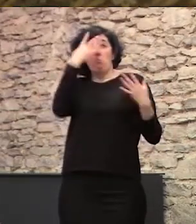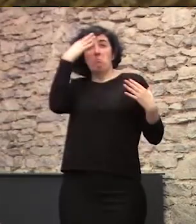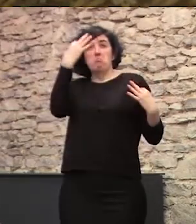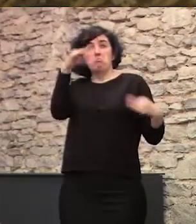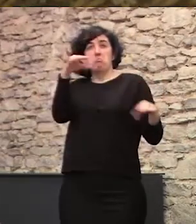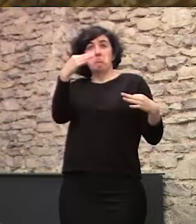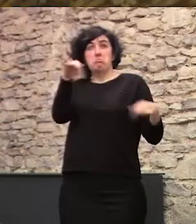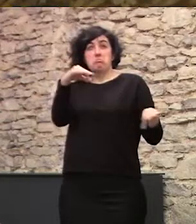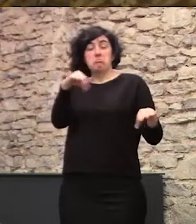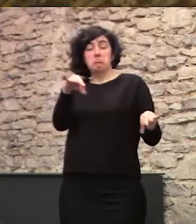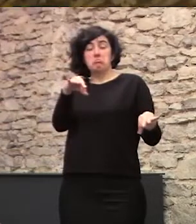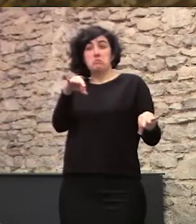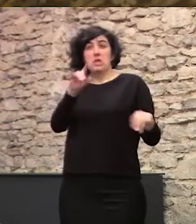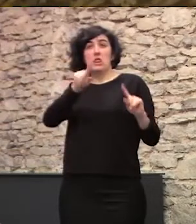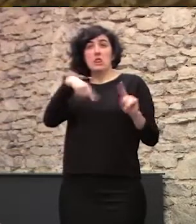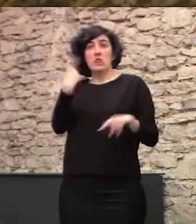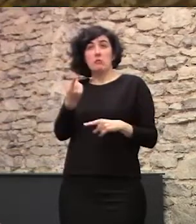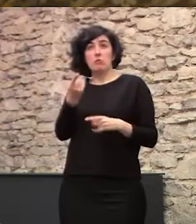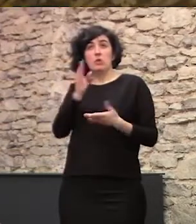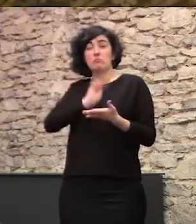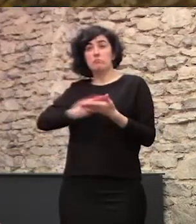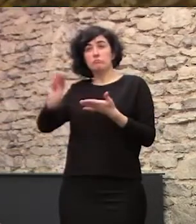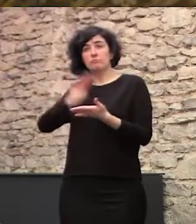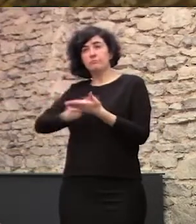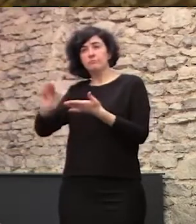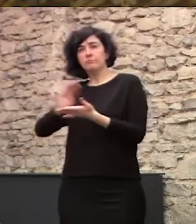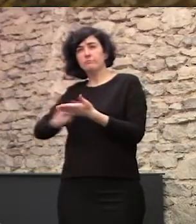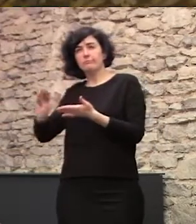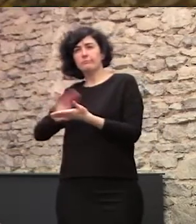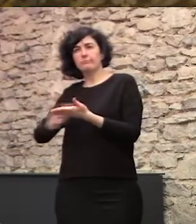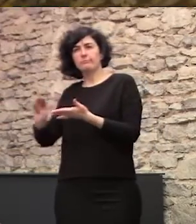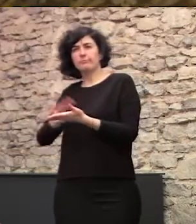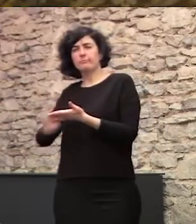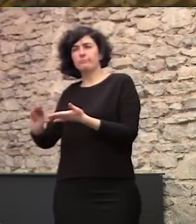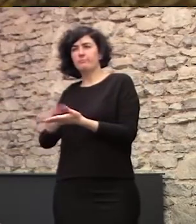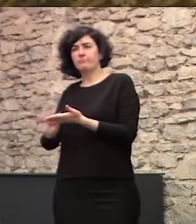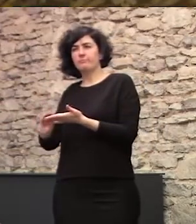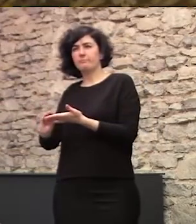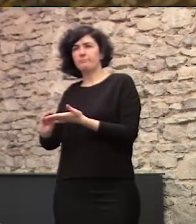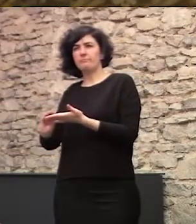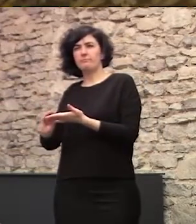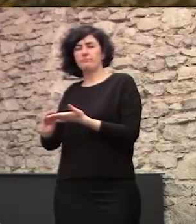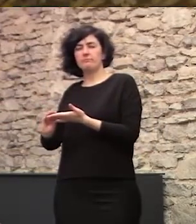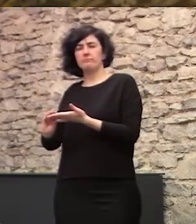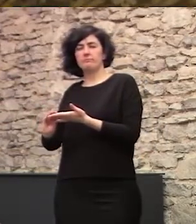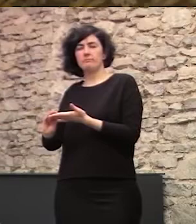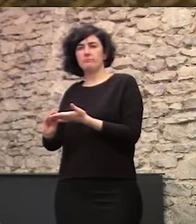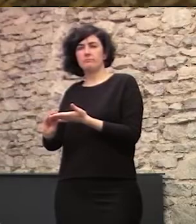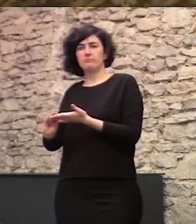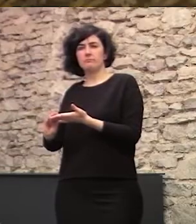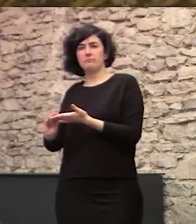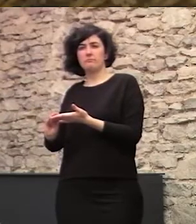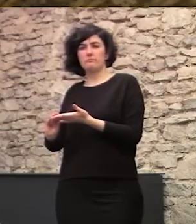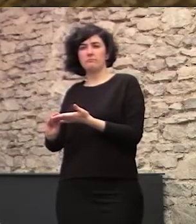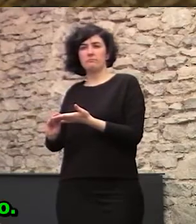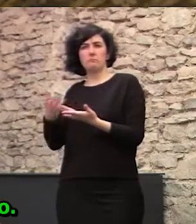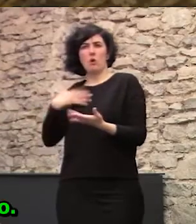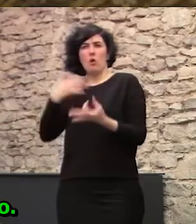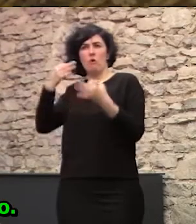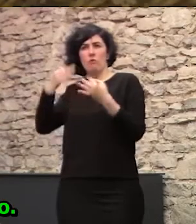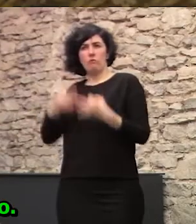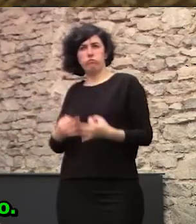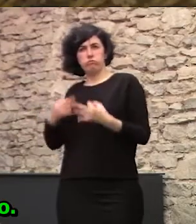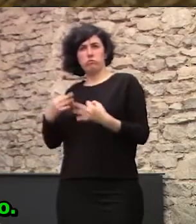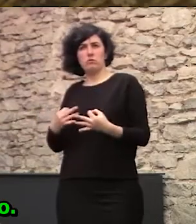aurkezteko zera hori gero idatzi nuenaren aldetikan bai geratu nintzela nahiko oza, bain egon nahiko seguru, bueno,